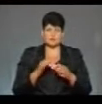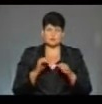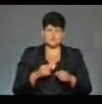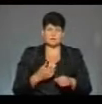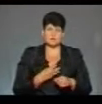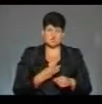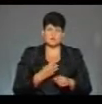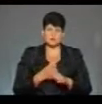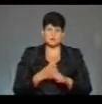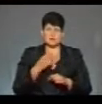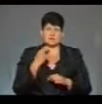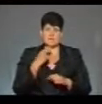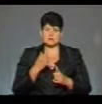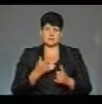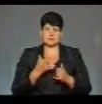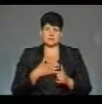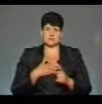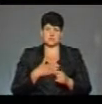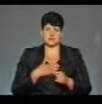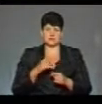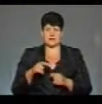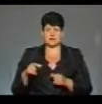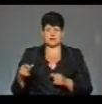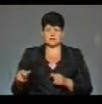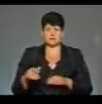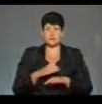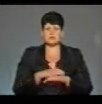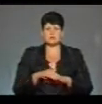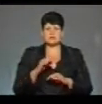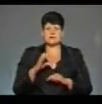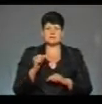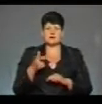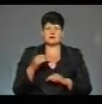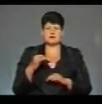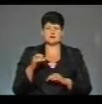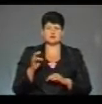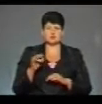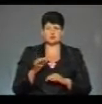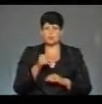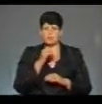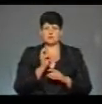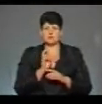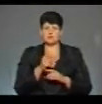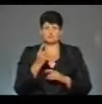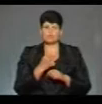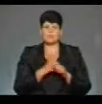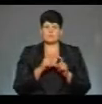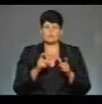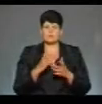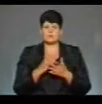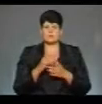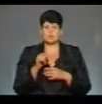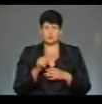зробити краще для наших же ж клієнтів. Ми на вулиці Сагайдачного. Зараз волонтери спробують зайти в одну із аптек, яка тут знаходиться,